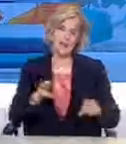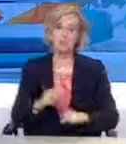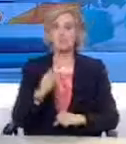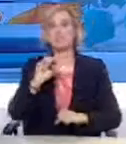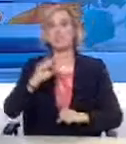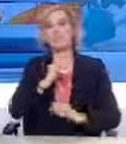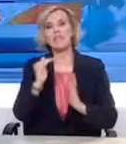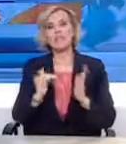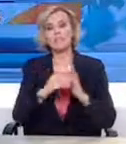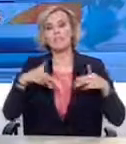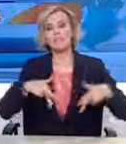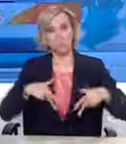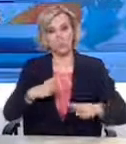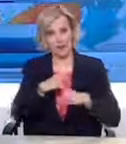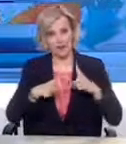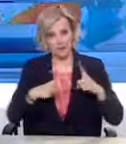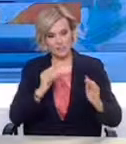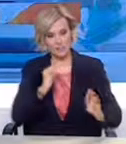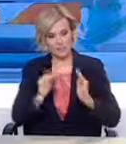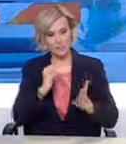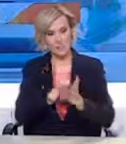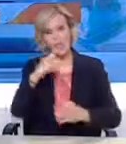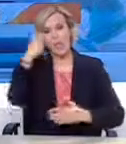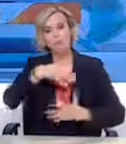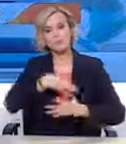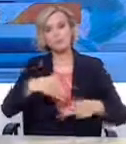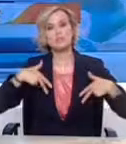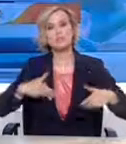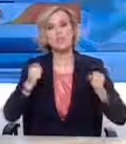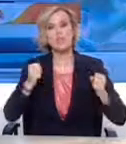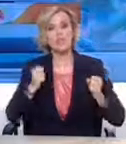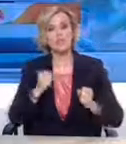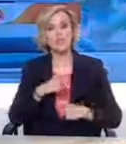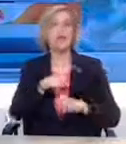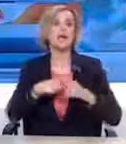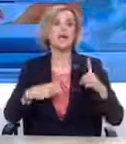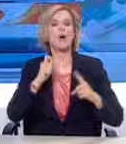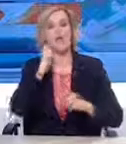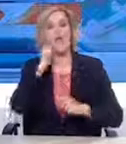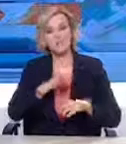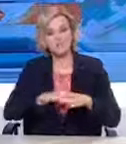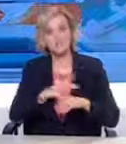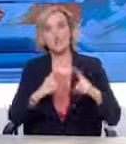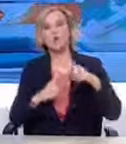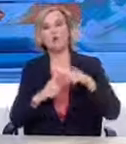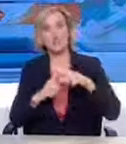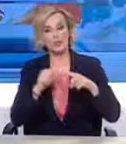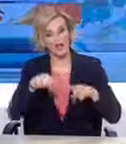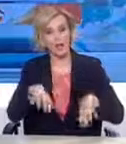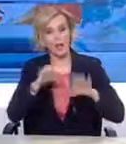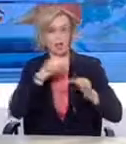και διαχείριση κρίσεων Νίκου Χαρδαλιά και τον εκπρόσωπο του Υπουργείου Υγείας για τον νέο κορονοϊό, καθηγητή Σωτήρη Τσιόδρα, ο οποίος έχει το